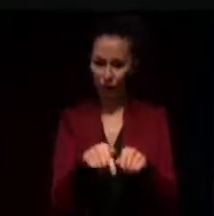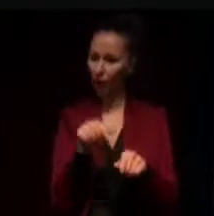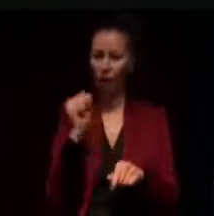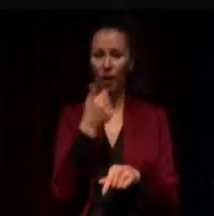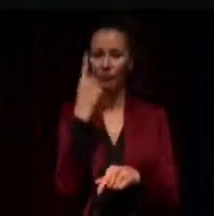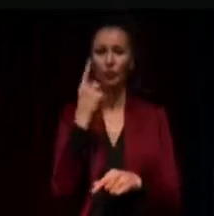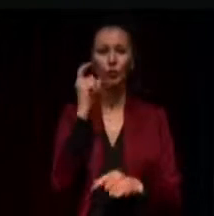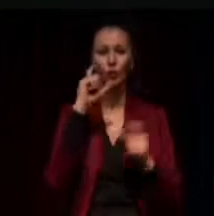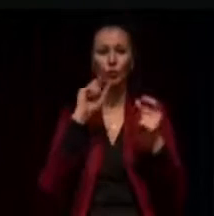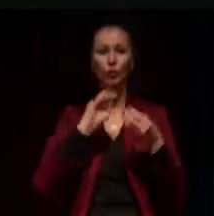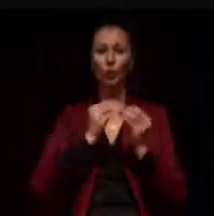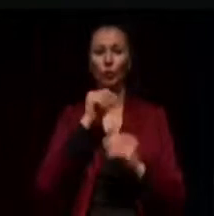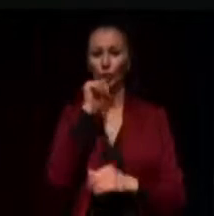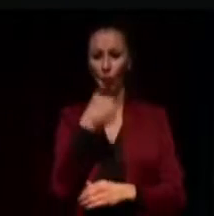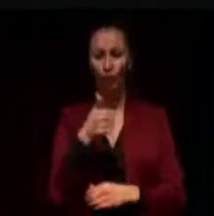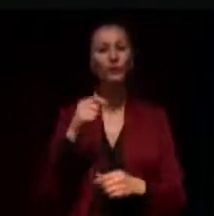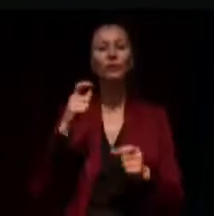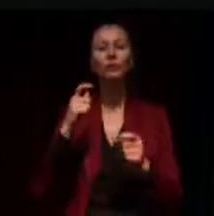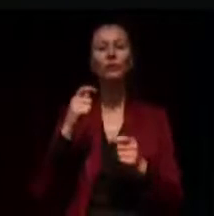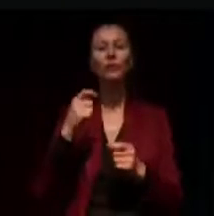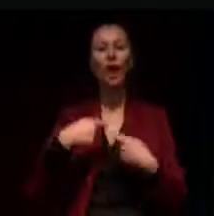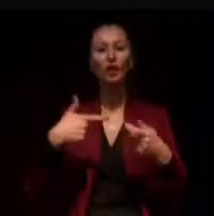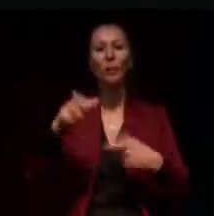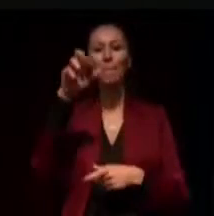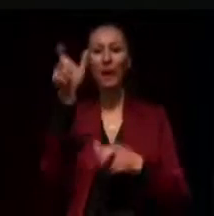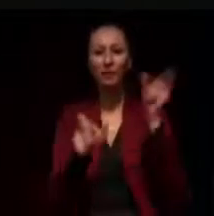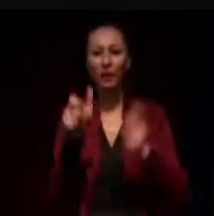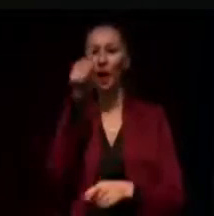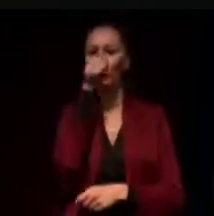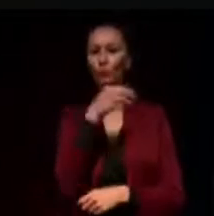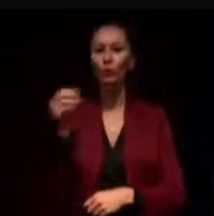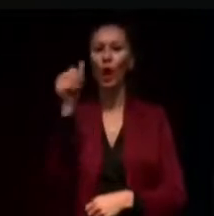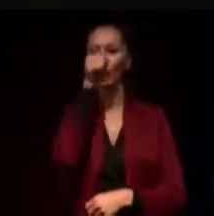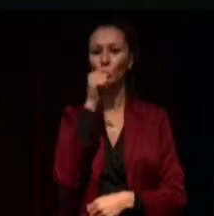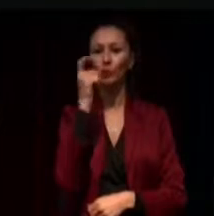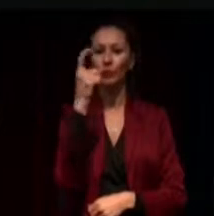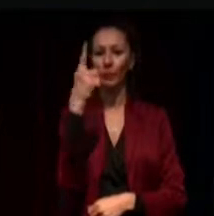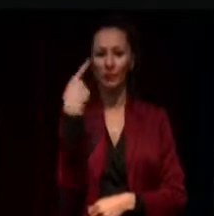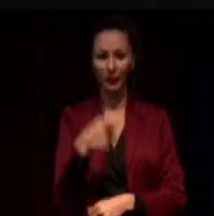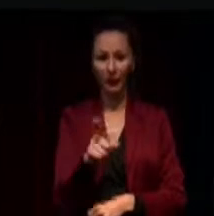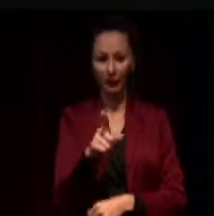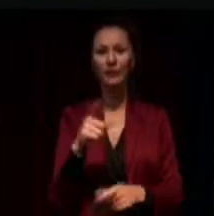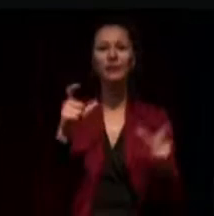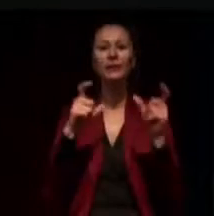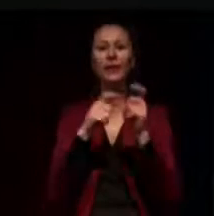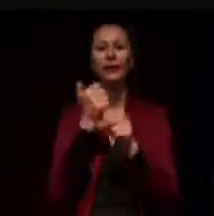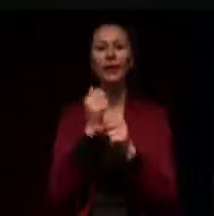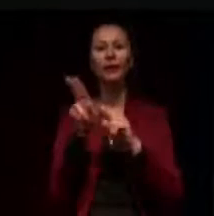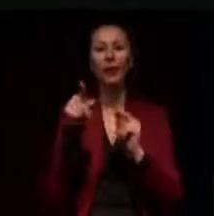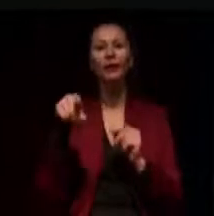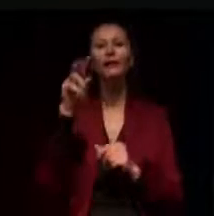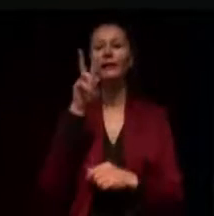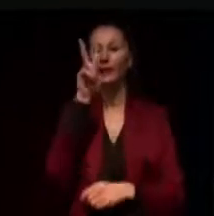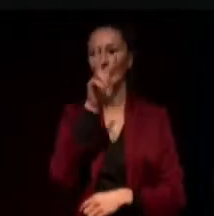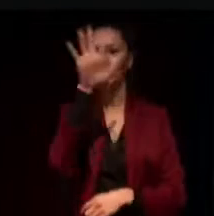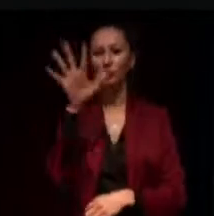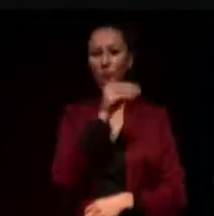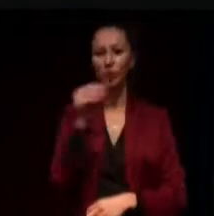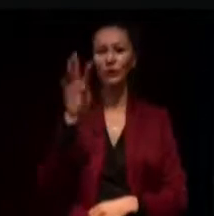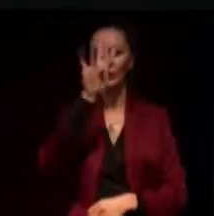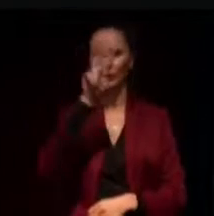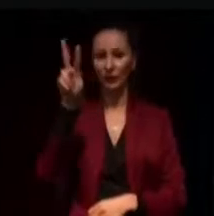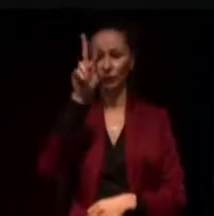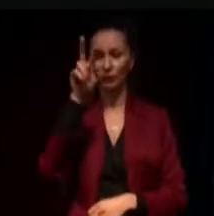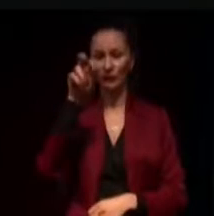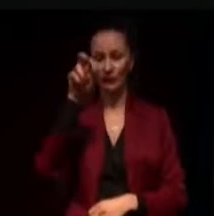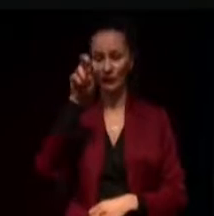Herhangi bir sorun yoktur. Cari harcamalar, personel giderleri 600.691.000, SSK primleri